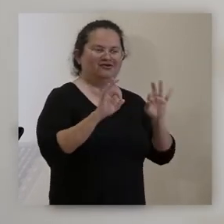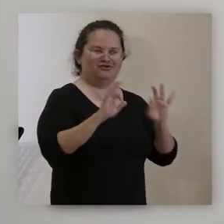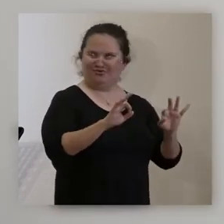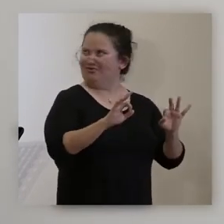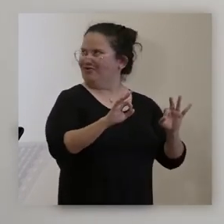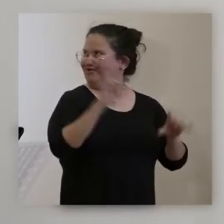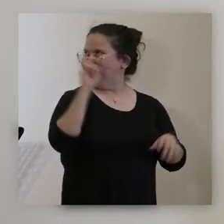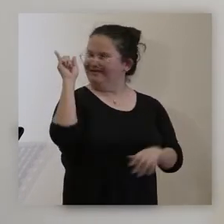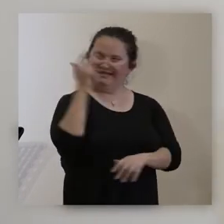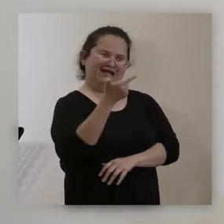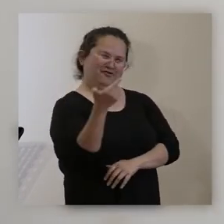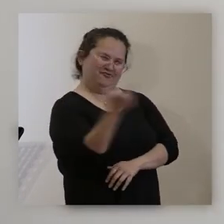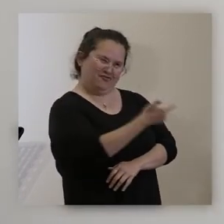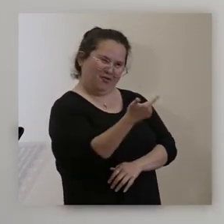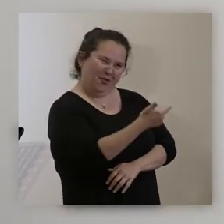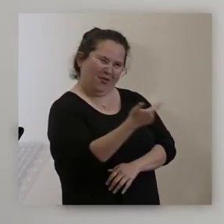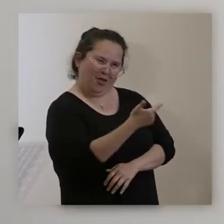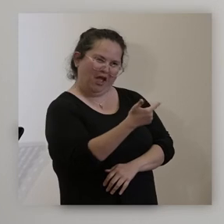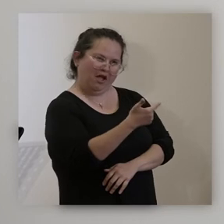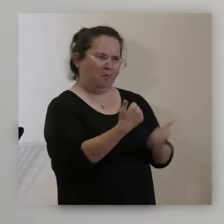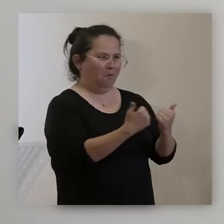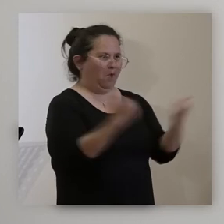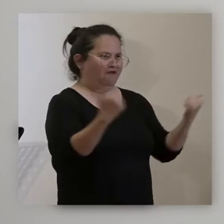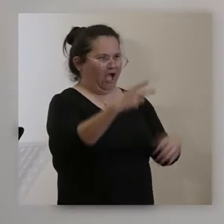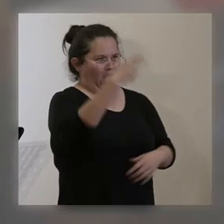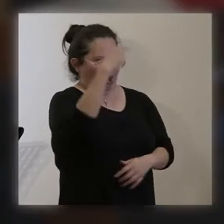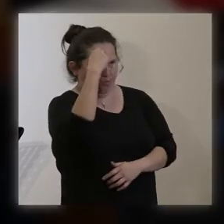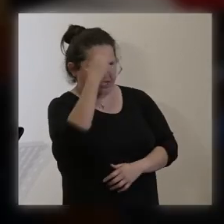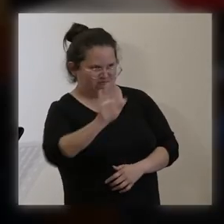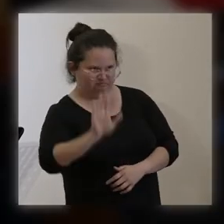'établir la distinction entre la maîtresse et son esclave.